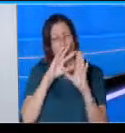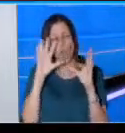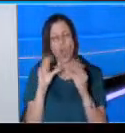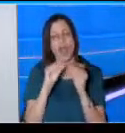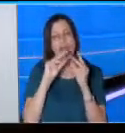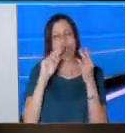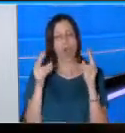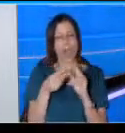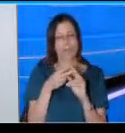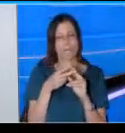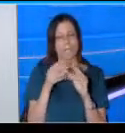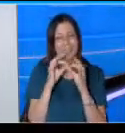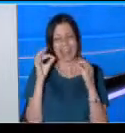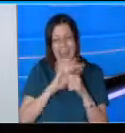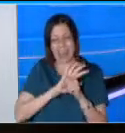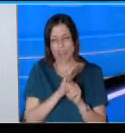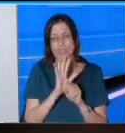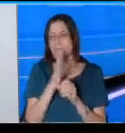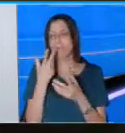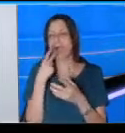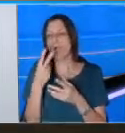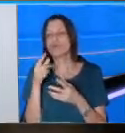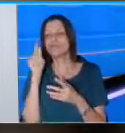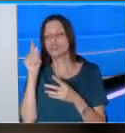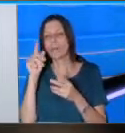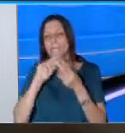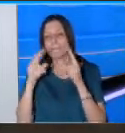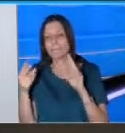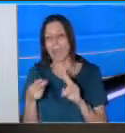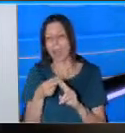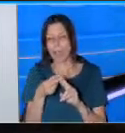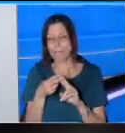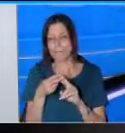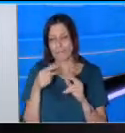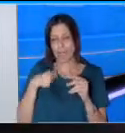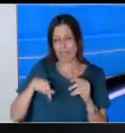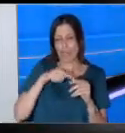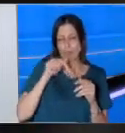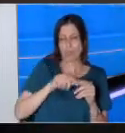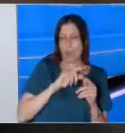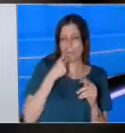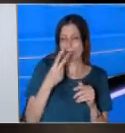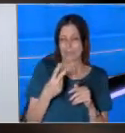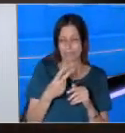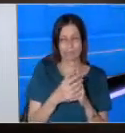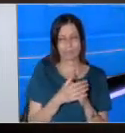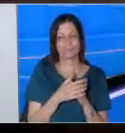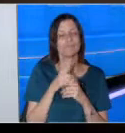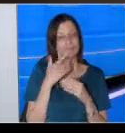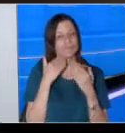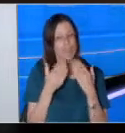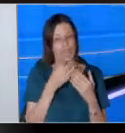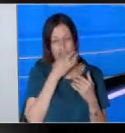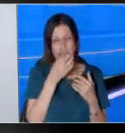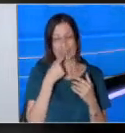ללחוץ. מה רואים שם בעולם אצלכם שאנחנו בישראל לא מראים? ההסברה נכשלת? תודה על השאלה, נדב. תודה על השאלה,